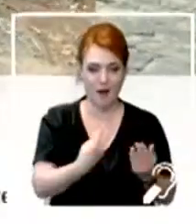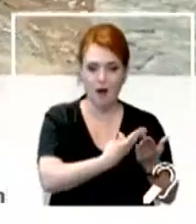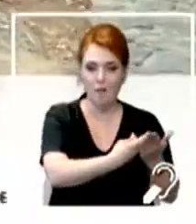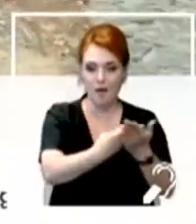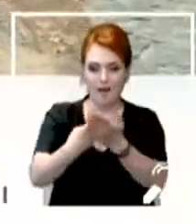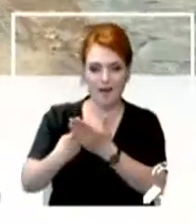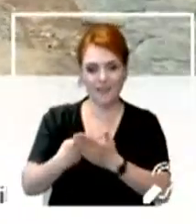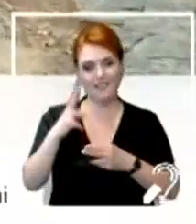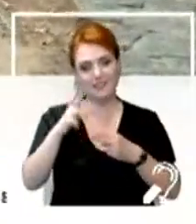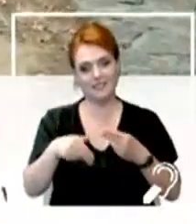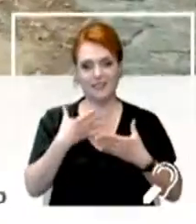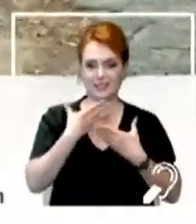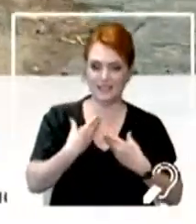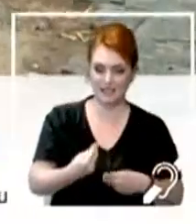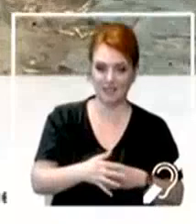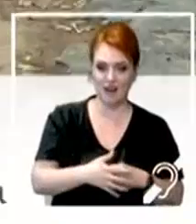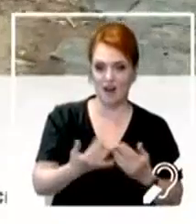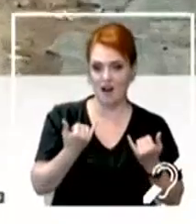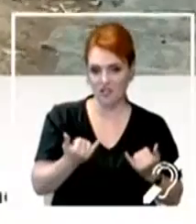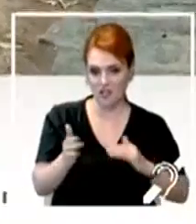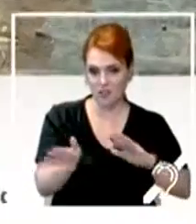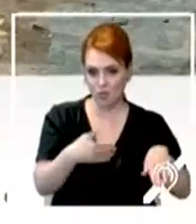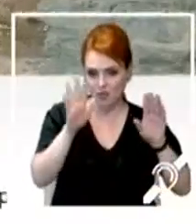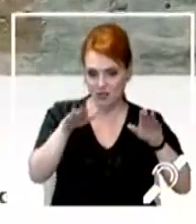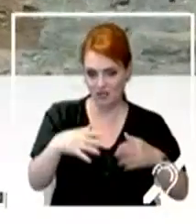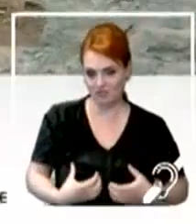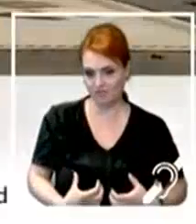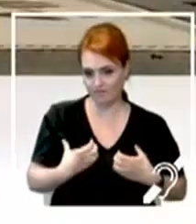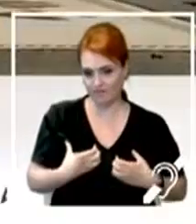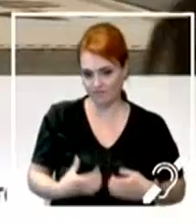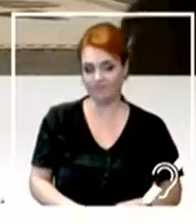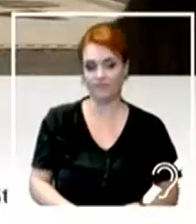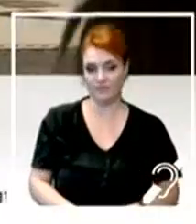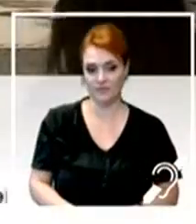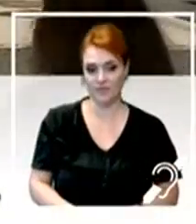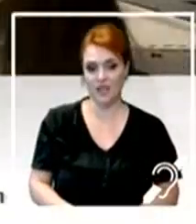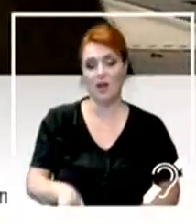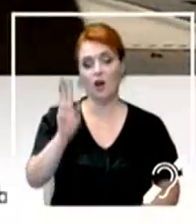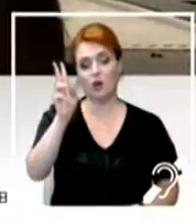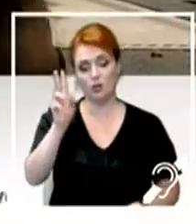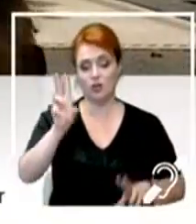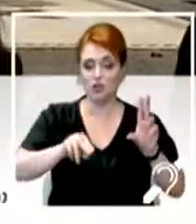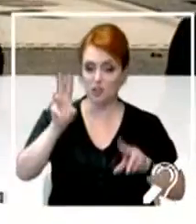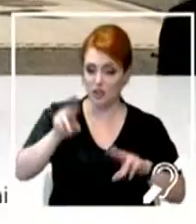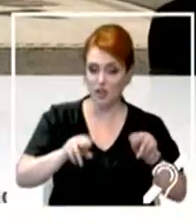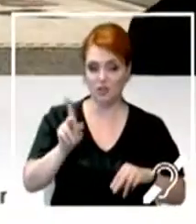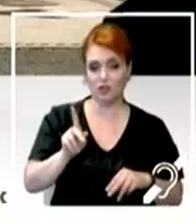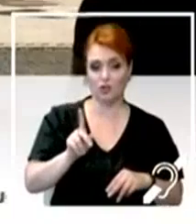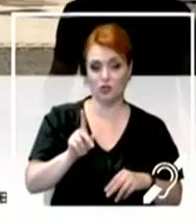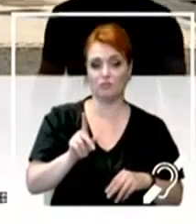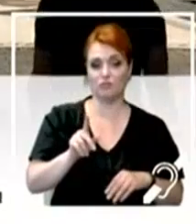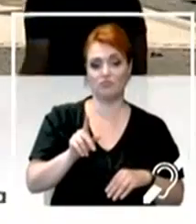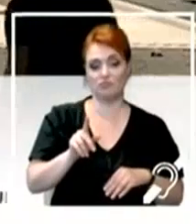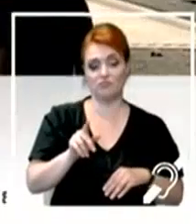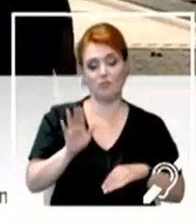gurilor de canalizare a fost ștearsă de șvoaie, iar acum acestea sunt în nisip. Și dacă unii locuitori ai Chișinăului au salutat felul în